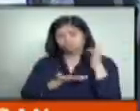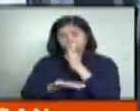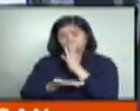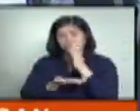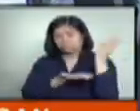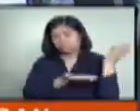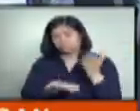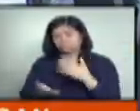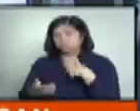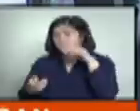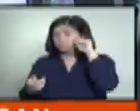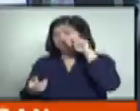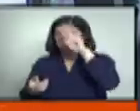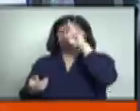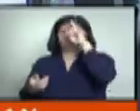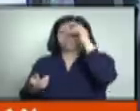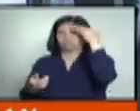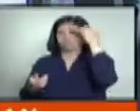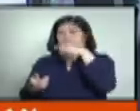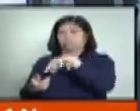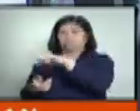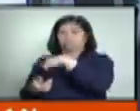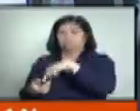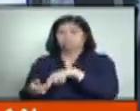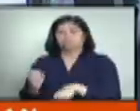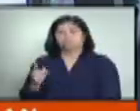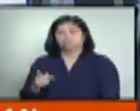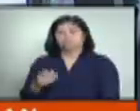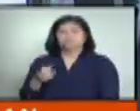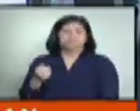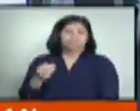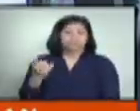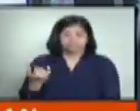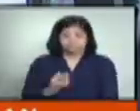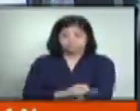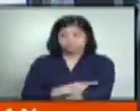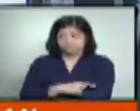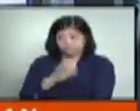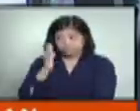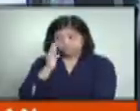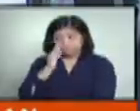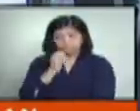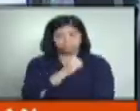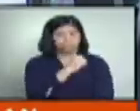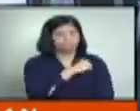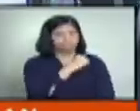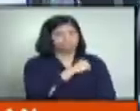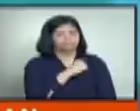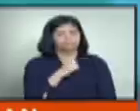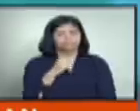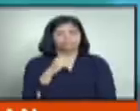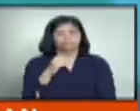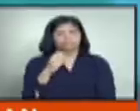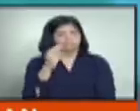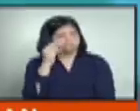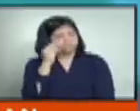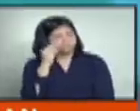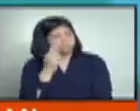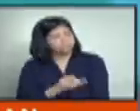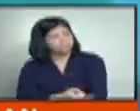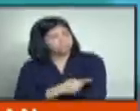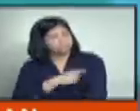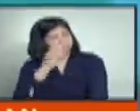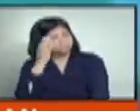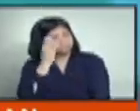Bagayas. Wala pala silang kaalam-alam. Okay? So, ngayon nyo lang nalaman po ito. Opo, sir. Okay. Mr. Bagayas, ngayon lang